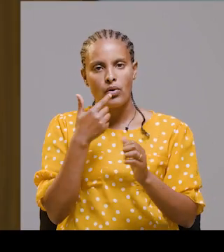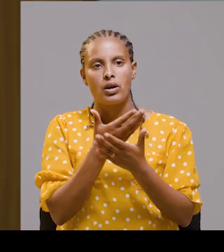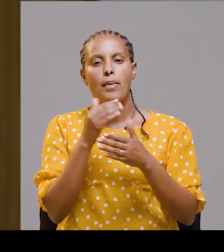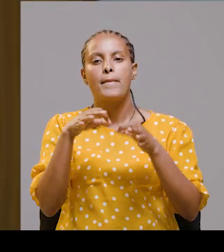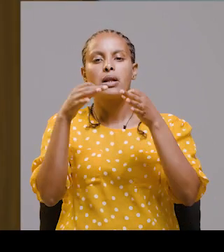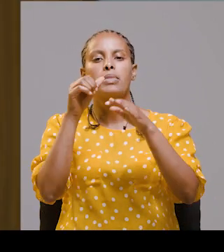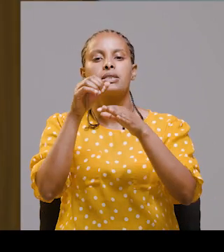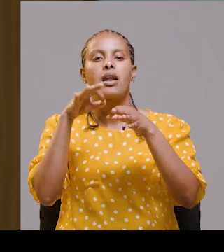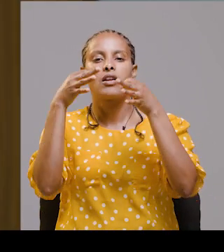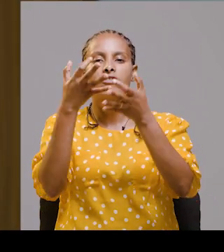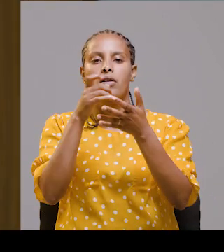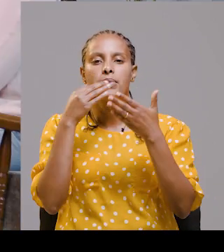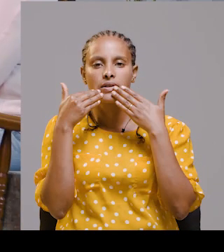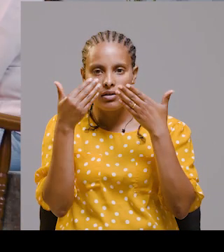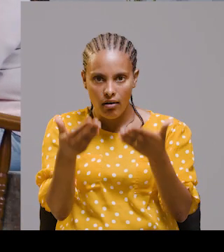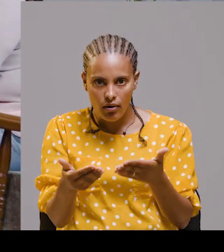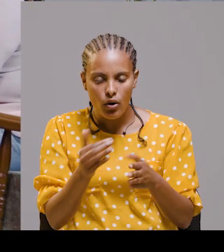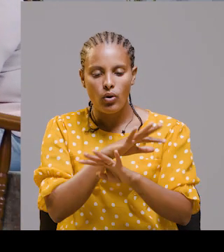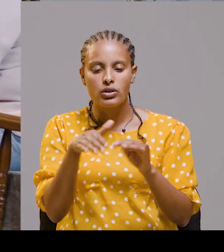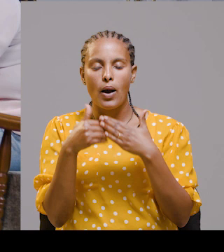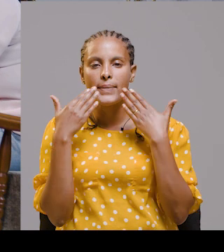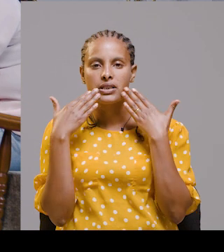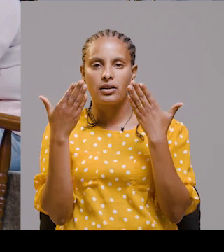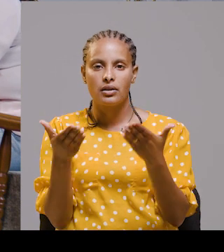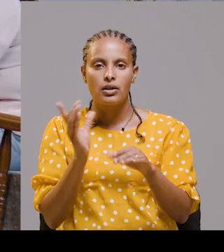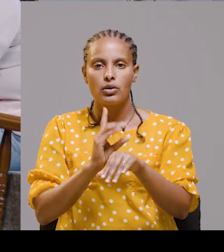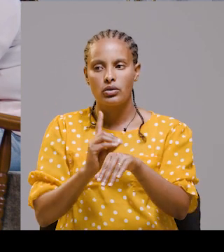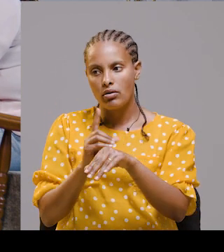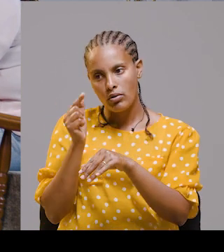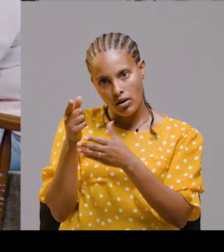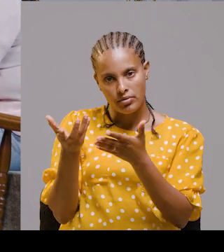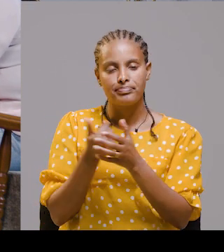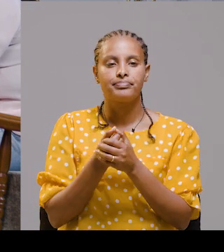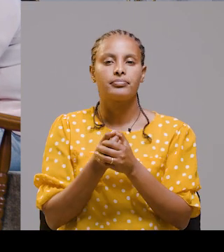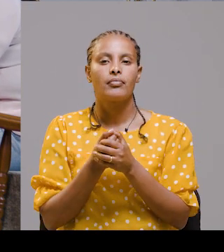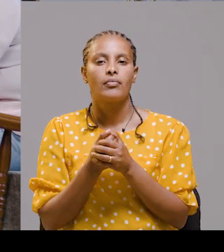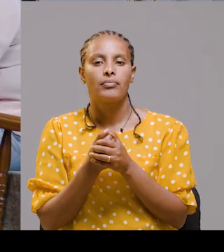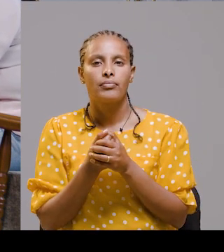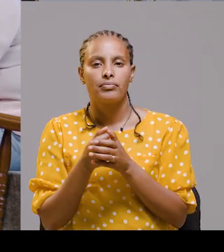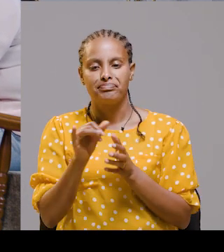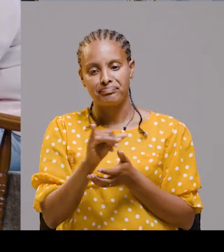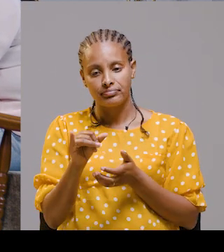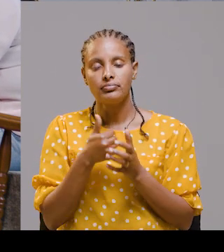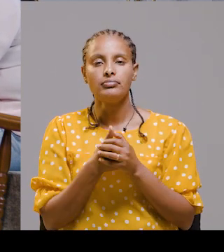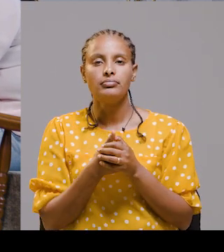መልእክት ማስተላለፍ ፈልጋለሁ። አመሰግናለሁ። ሊንሴ ዶክተር ወደንተ ልምጣ።